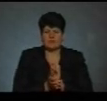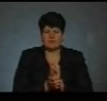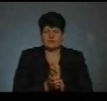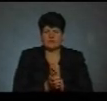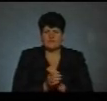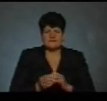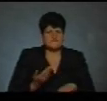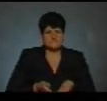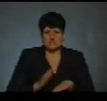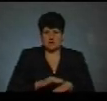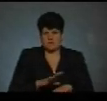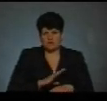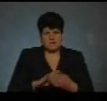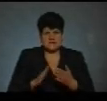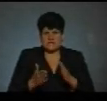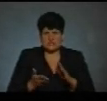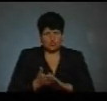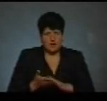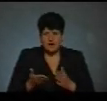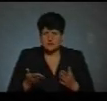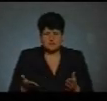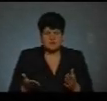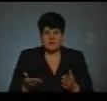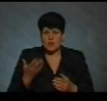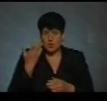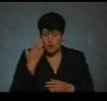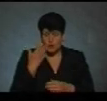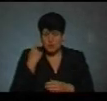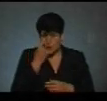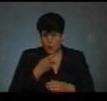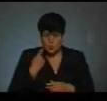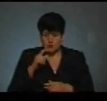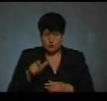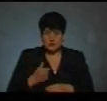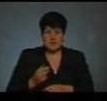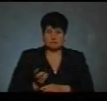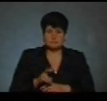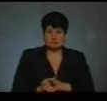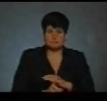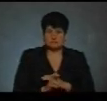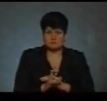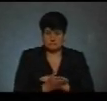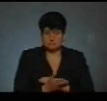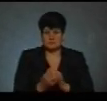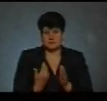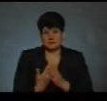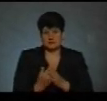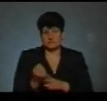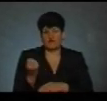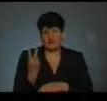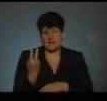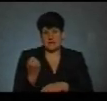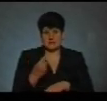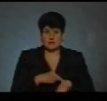досить важка була ситуація. І коли особисто я зайшов в храм десь біля години